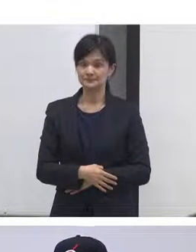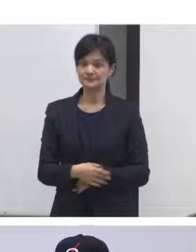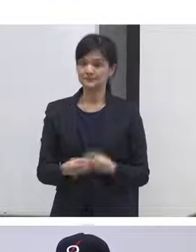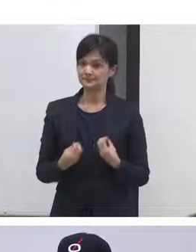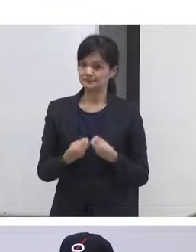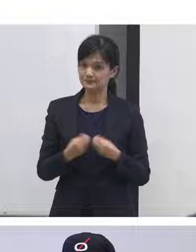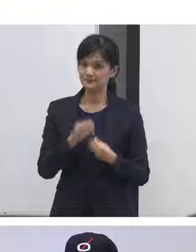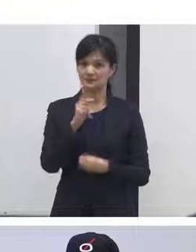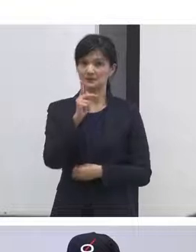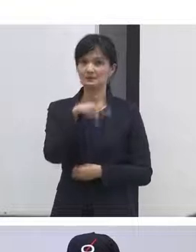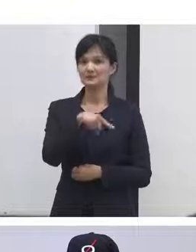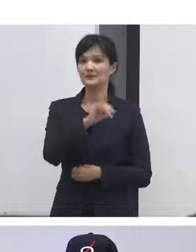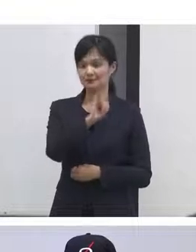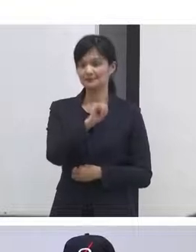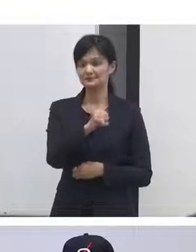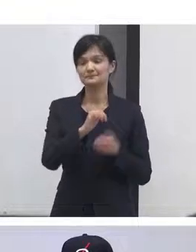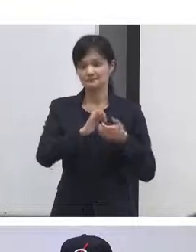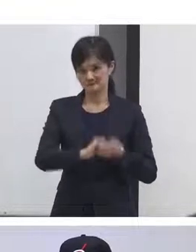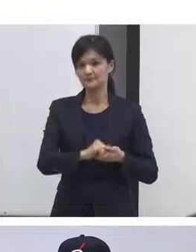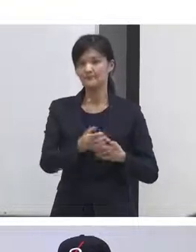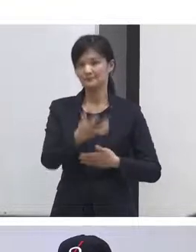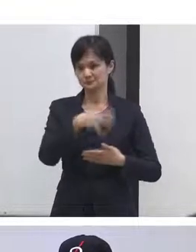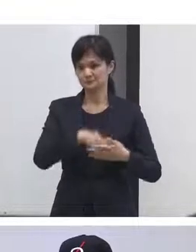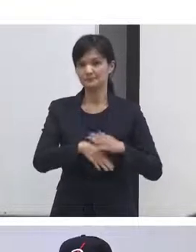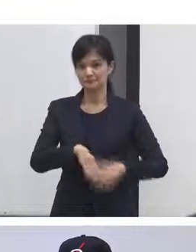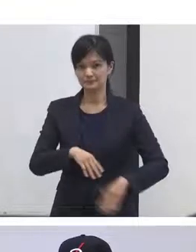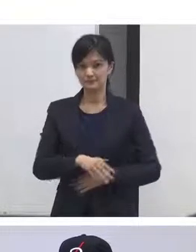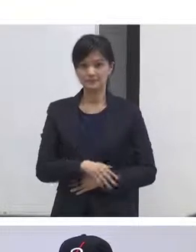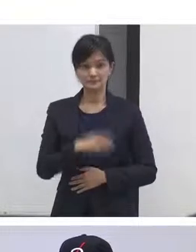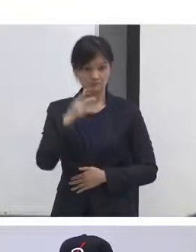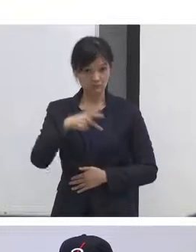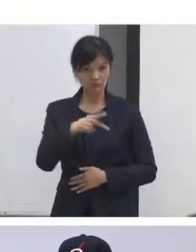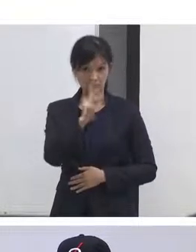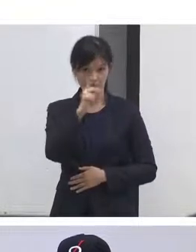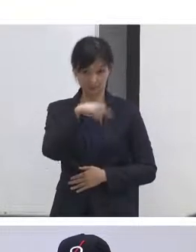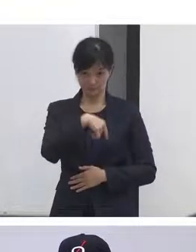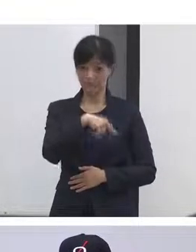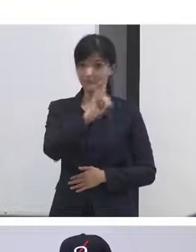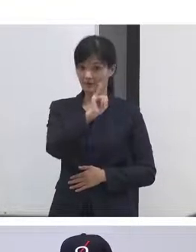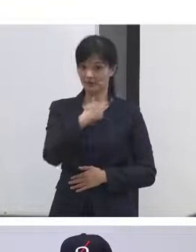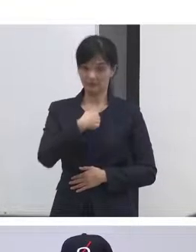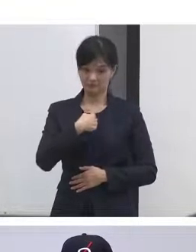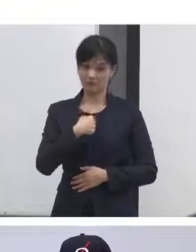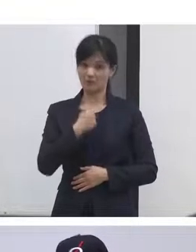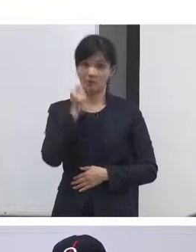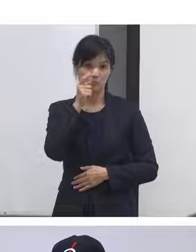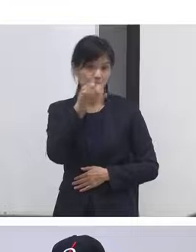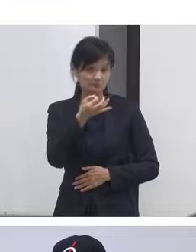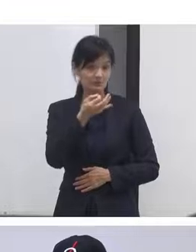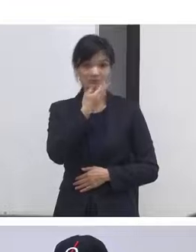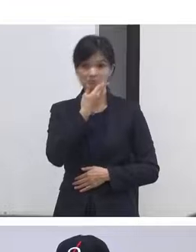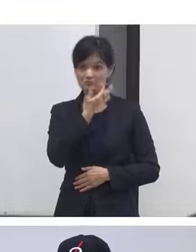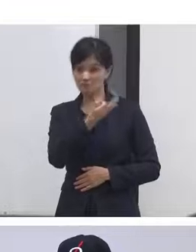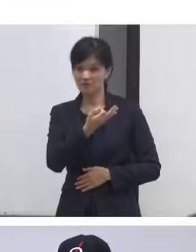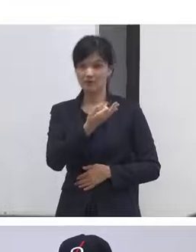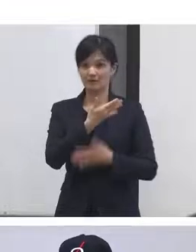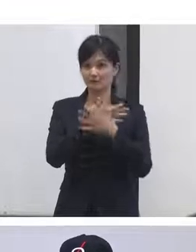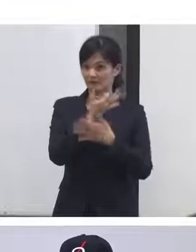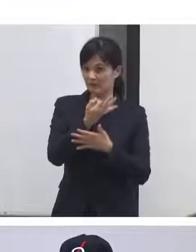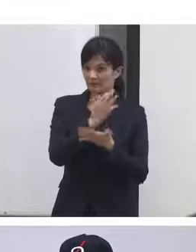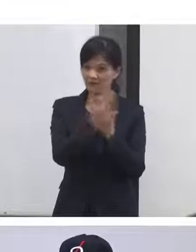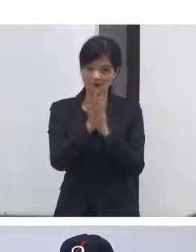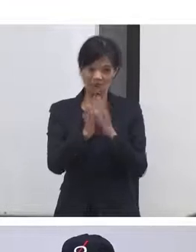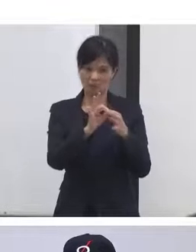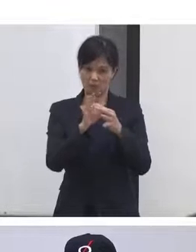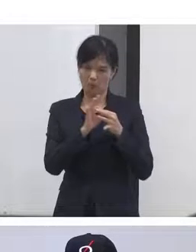免 KPI 文化，而且在这个 KPI 文化又跟他们的薪水、他们的待遇、他们的奖金连接在一起，这些很强